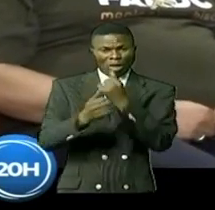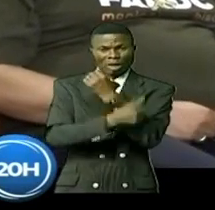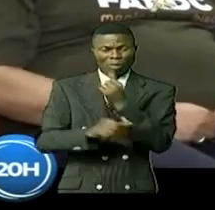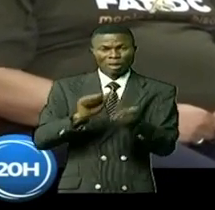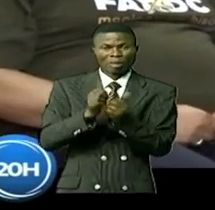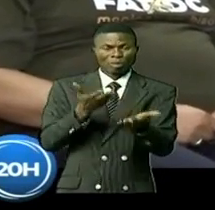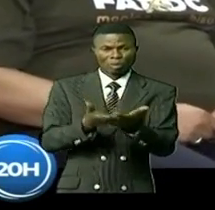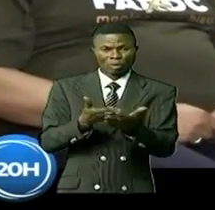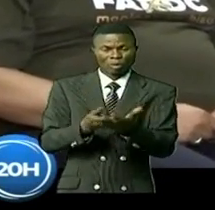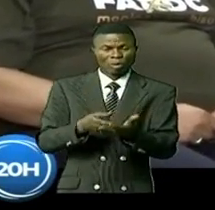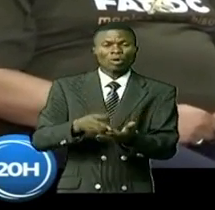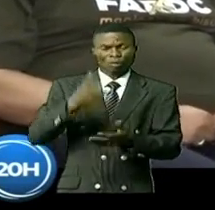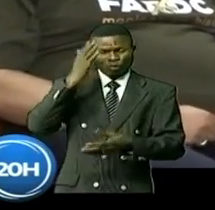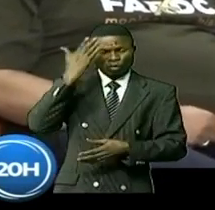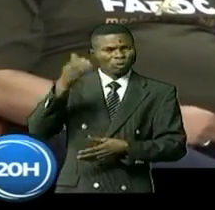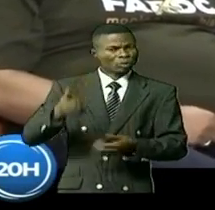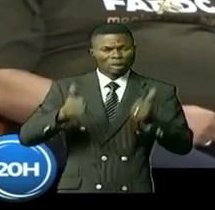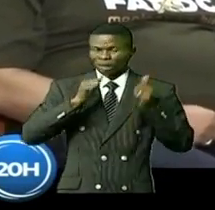problème.